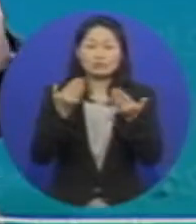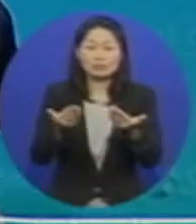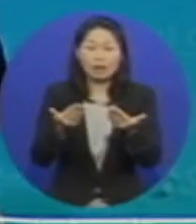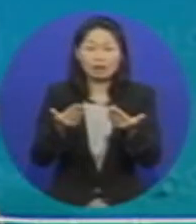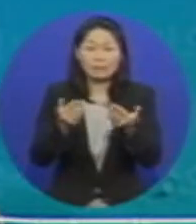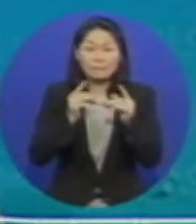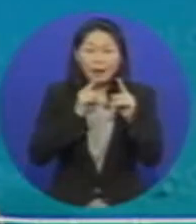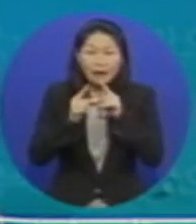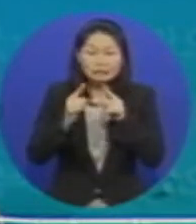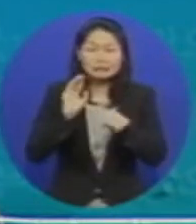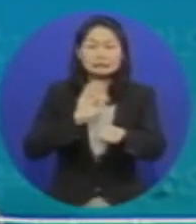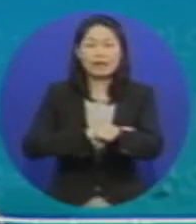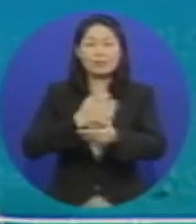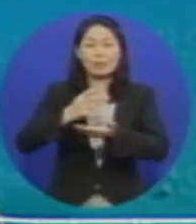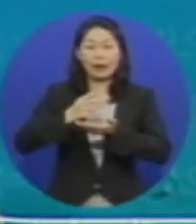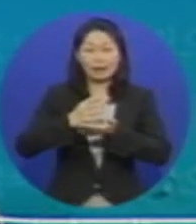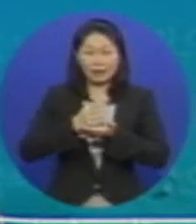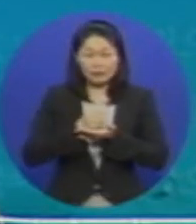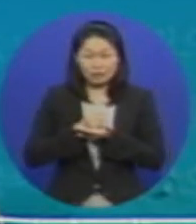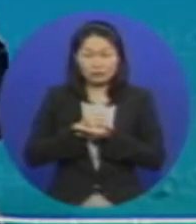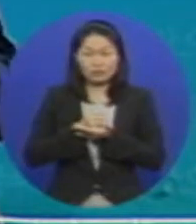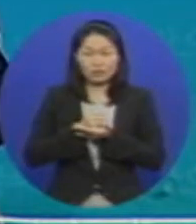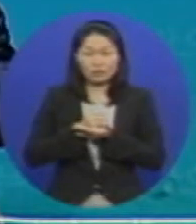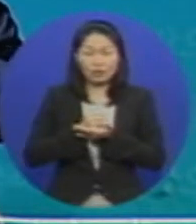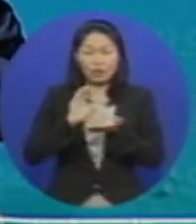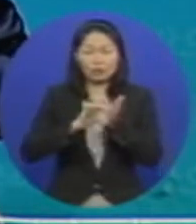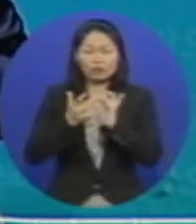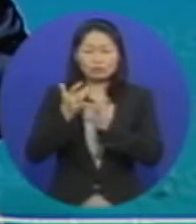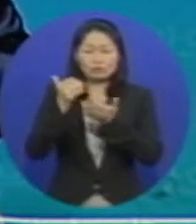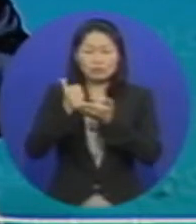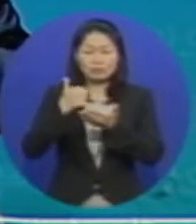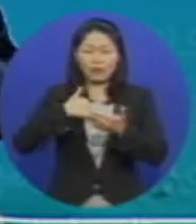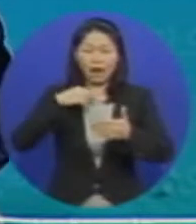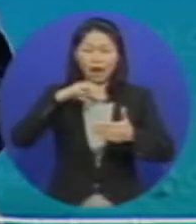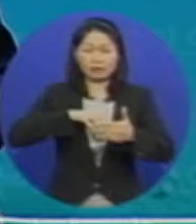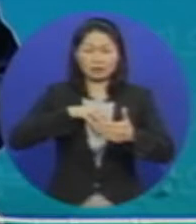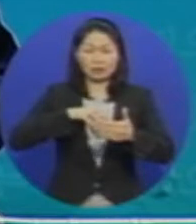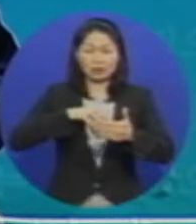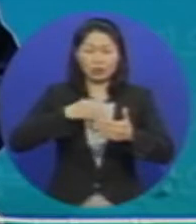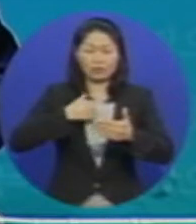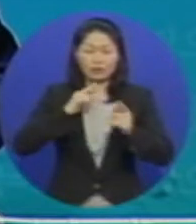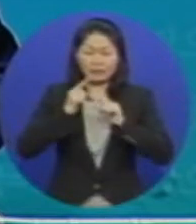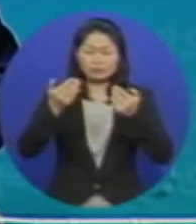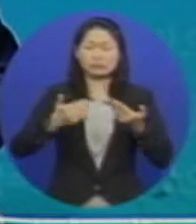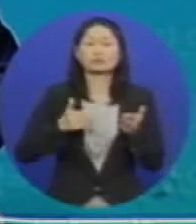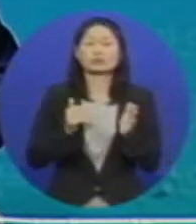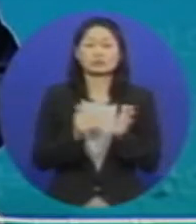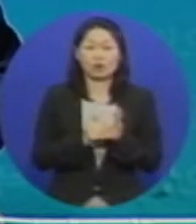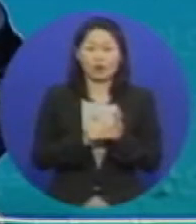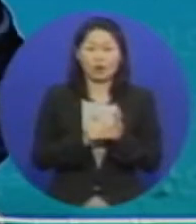말씀을 잘못 받아들여서 이 주님 내 안에서 내게 말씀하셨어